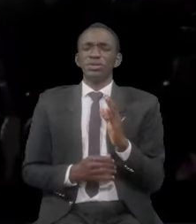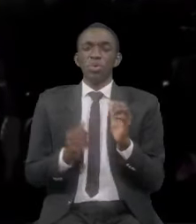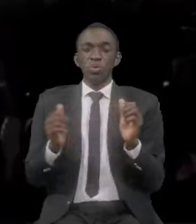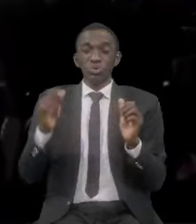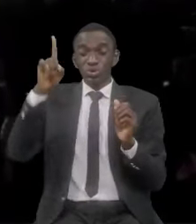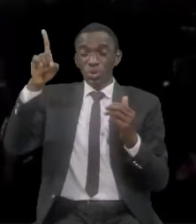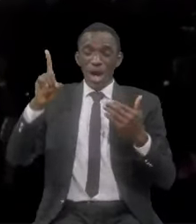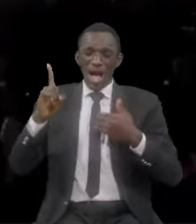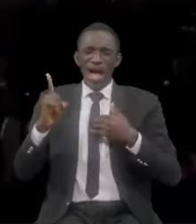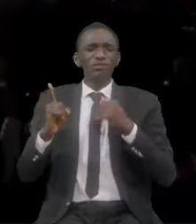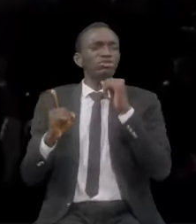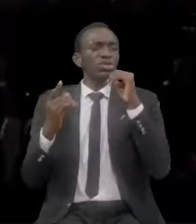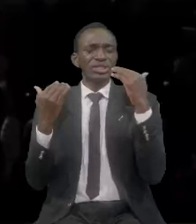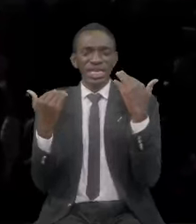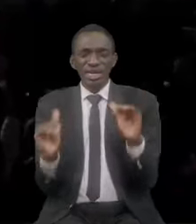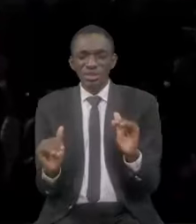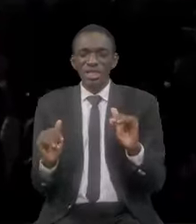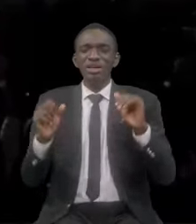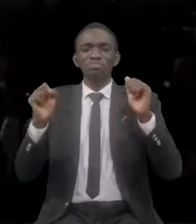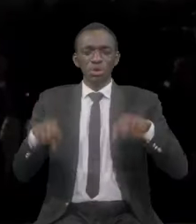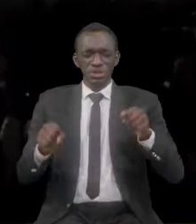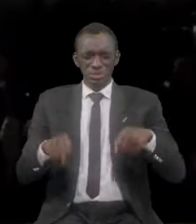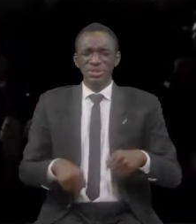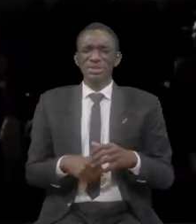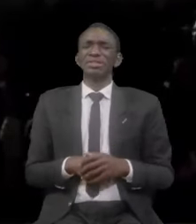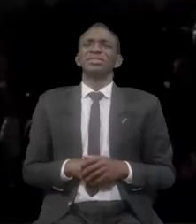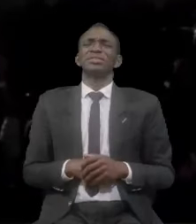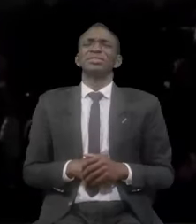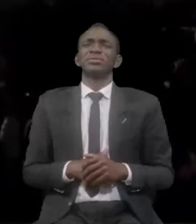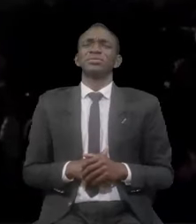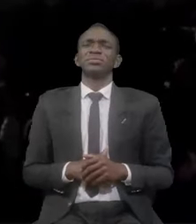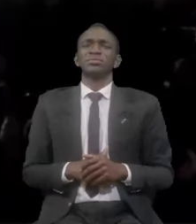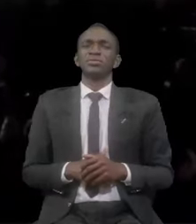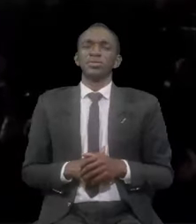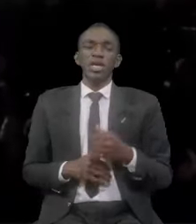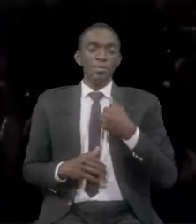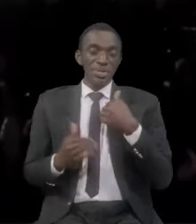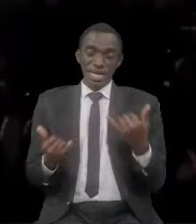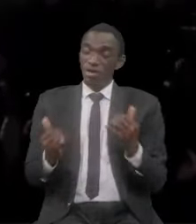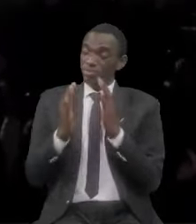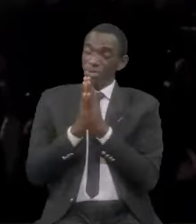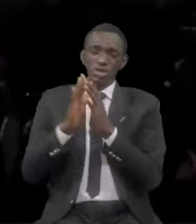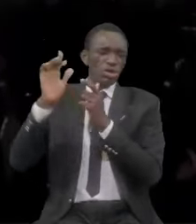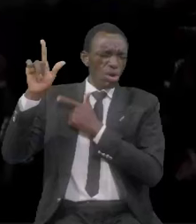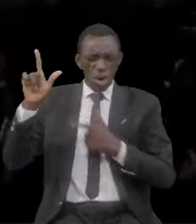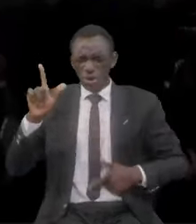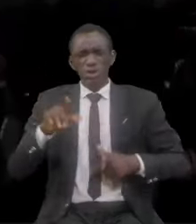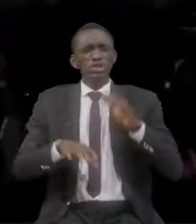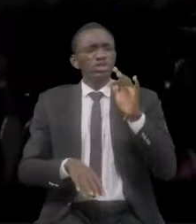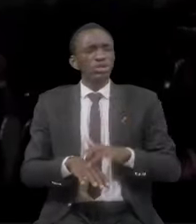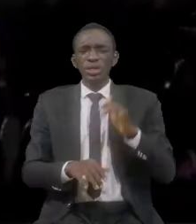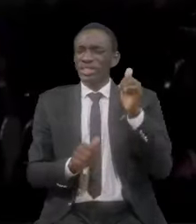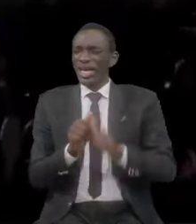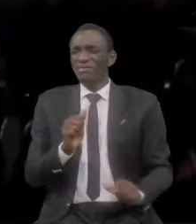le Dieu avec des possibilités illimitées. Je prie, Seigneur, que tu touches tout